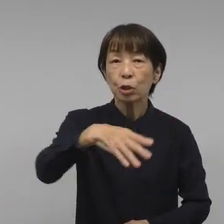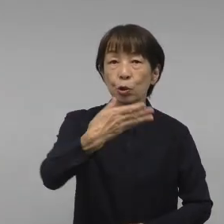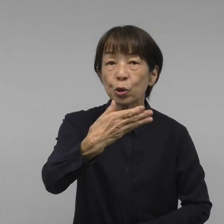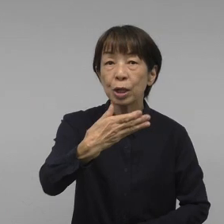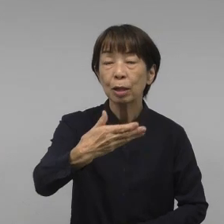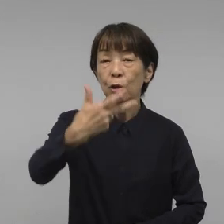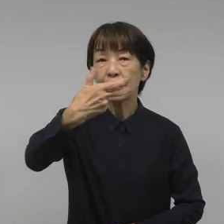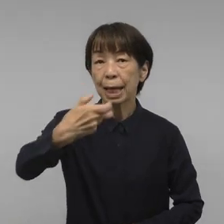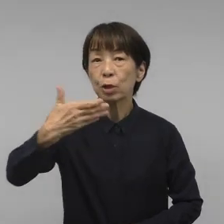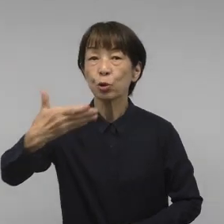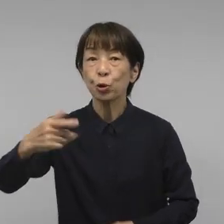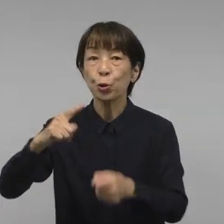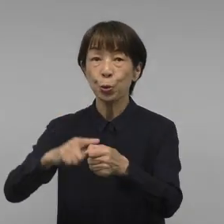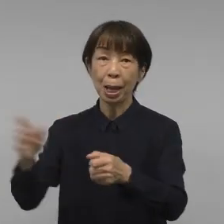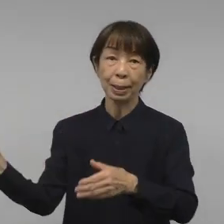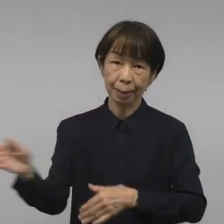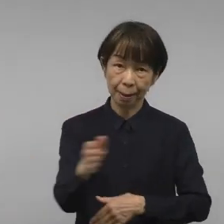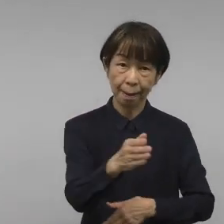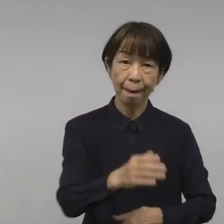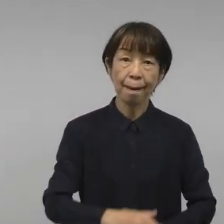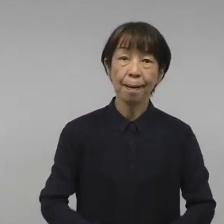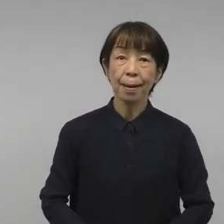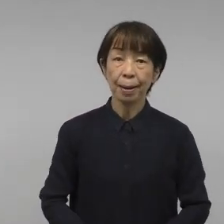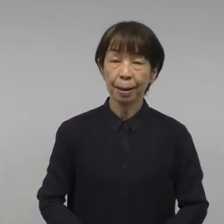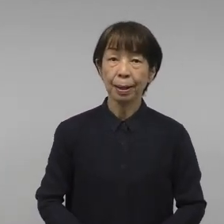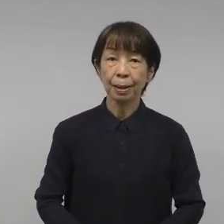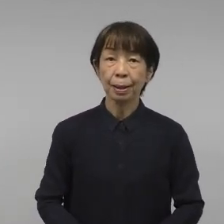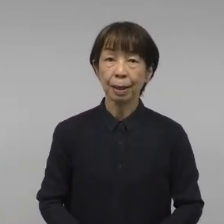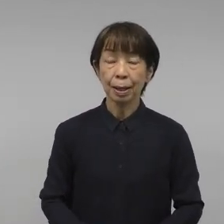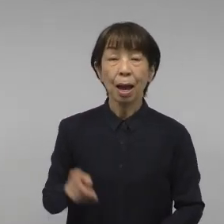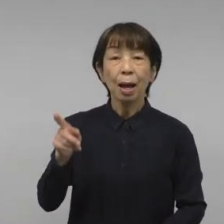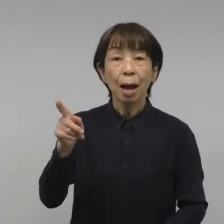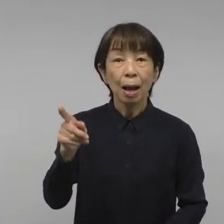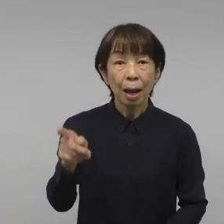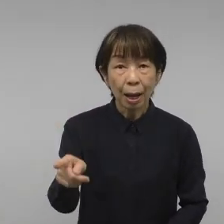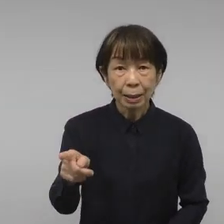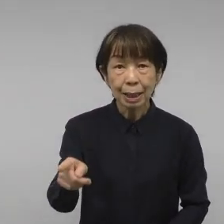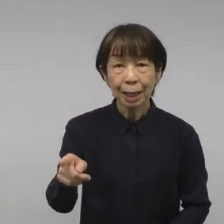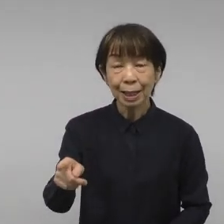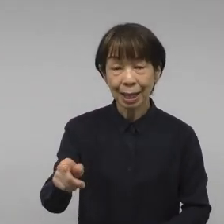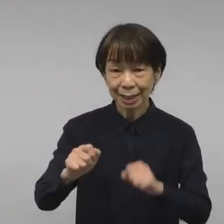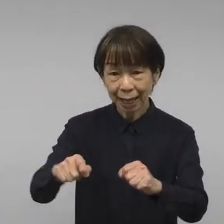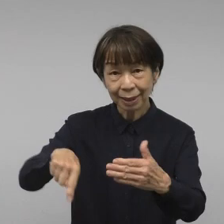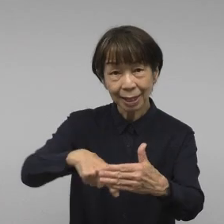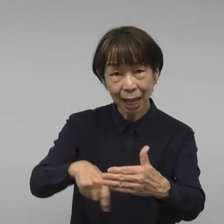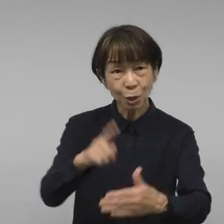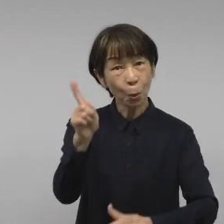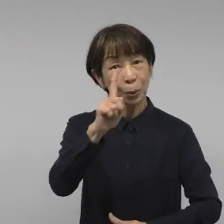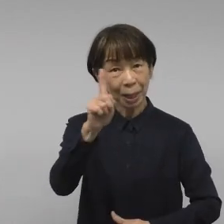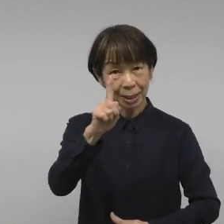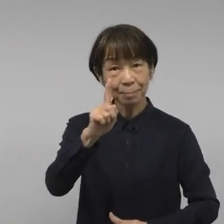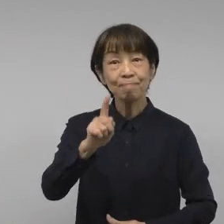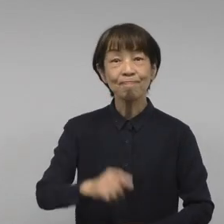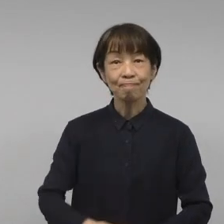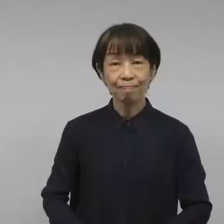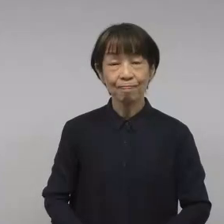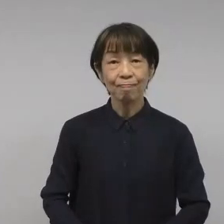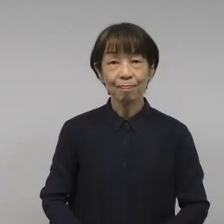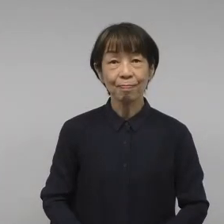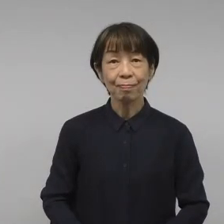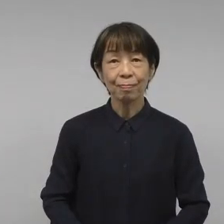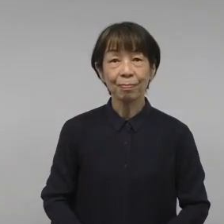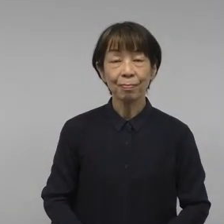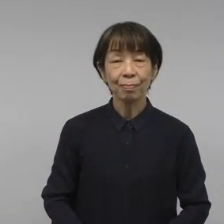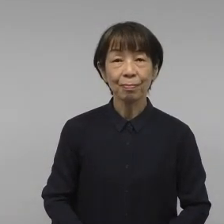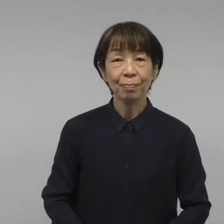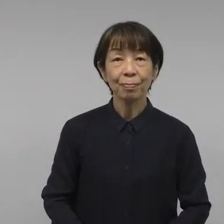なことでございます。で、あちらでの何をしてきたかということを今からお話をさせていただきます。